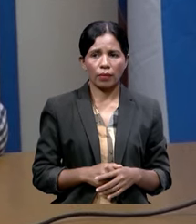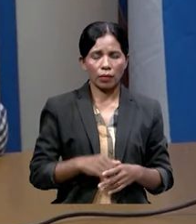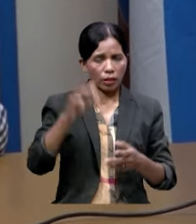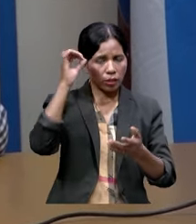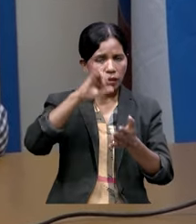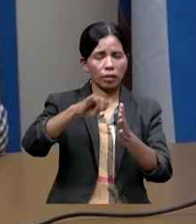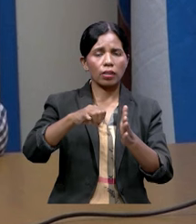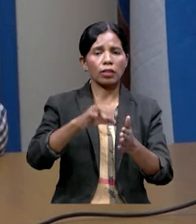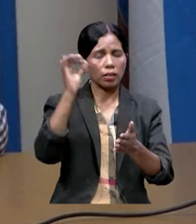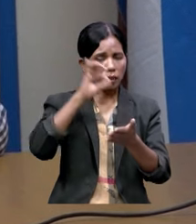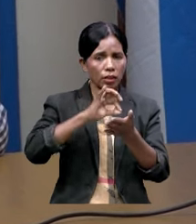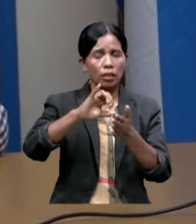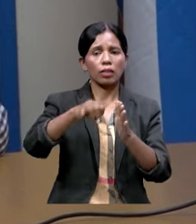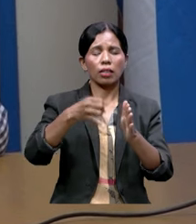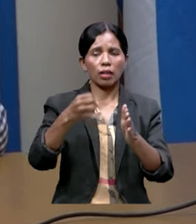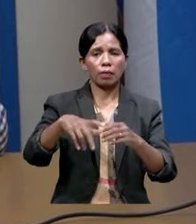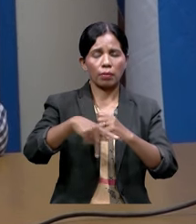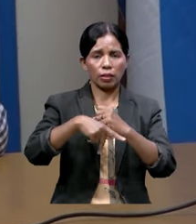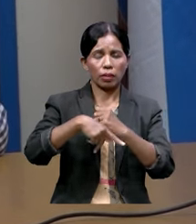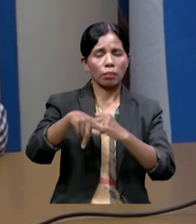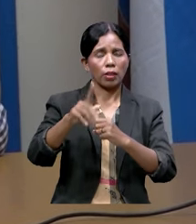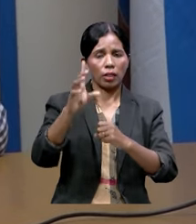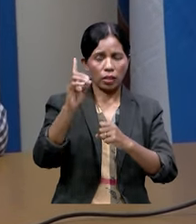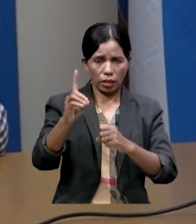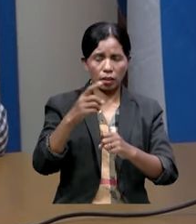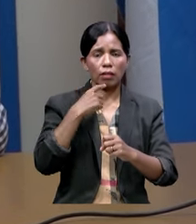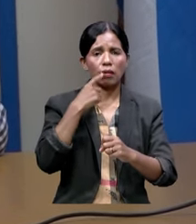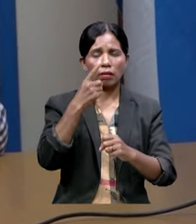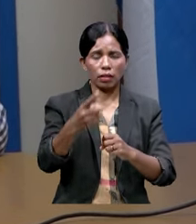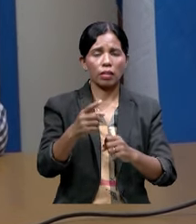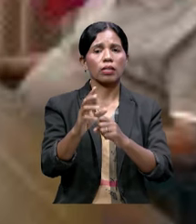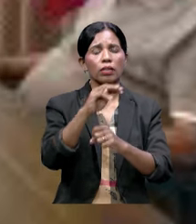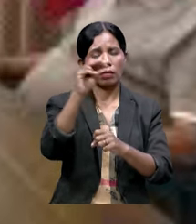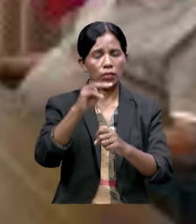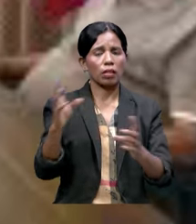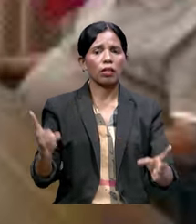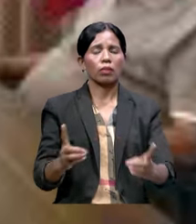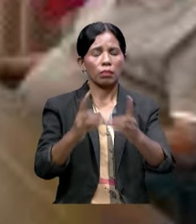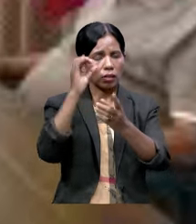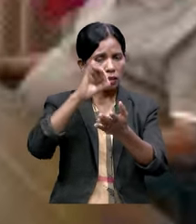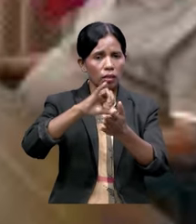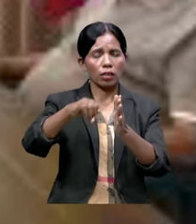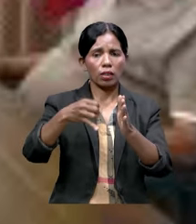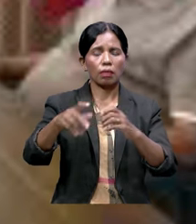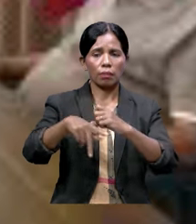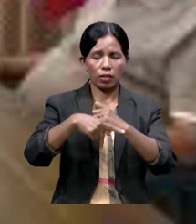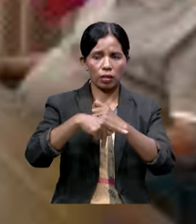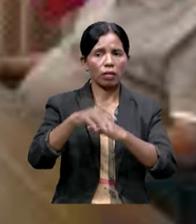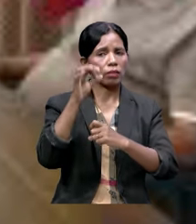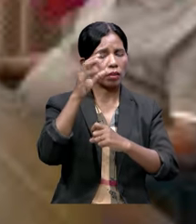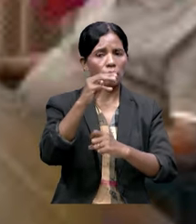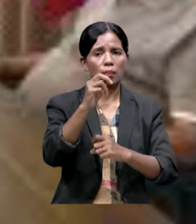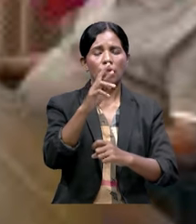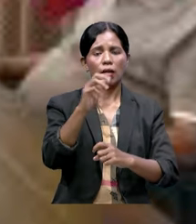Sekretario-Geral Partido Demokratiko Antonio da Conceição Kalohan rekonyese ia segunda liuba hasoro malu ho Sekretario-Geral Partido Frateling Maria Alcatiri